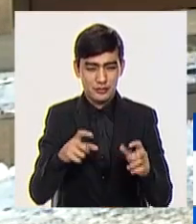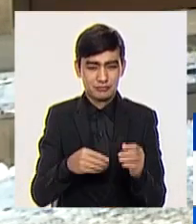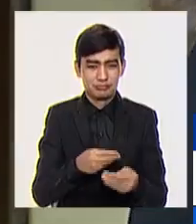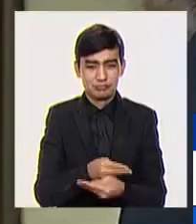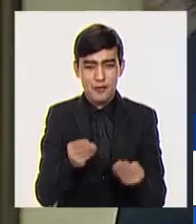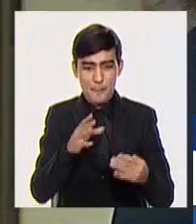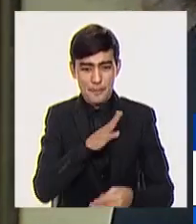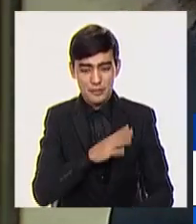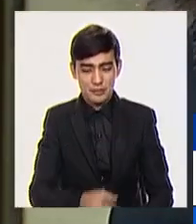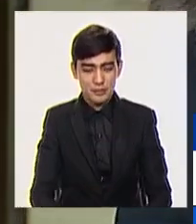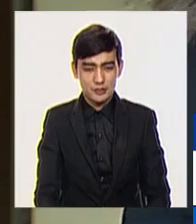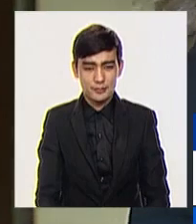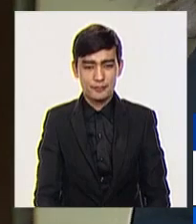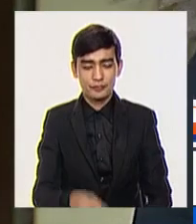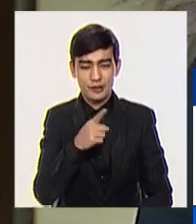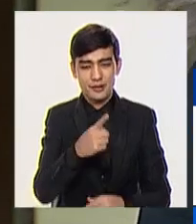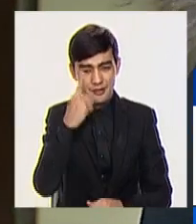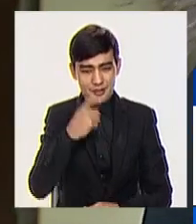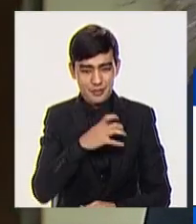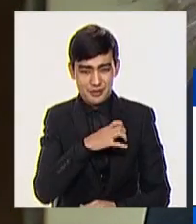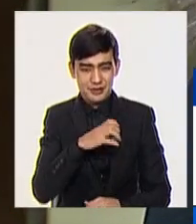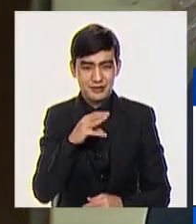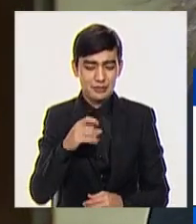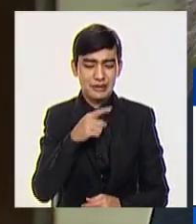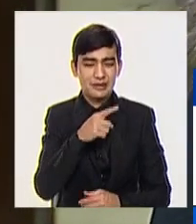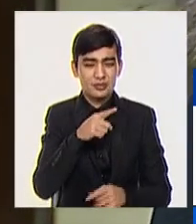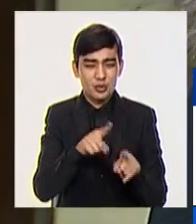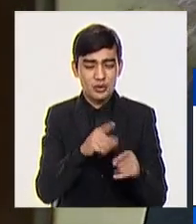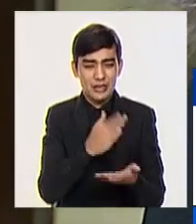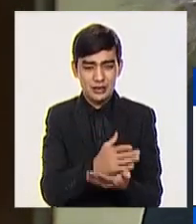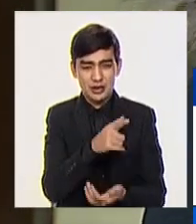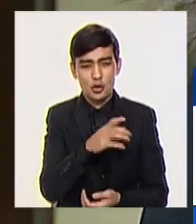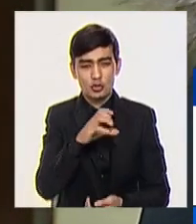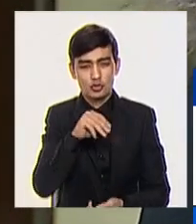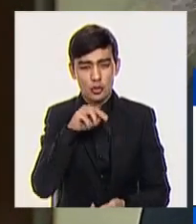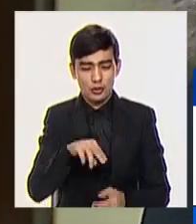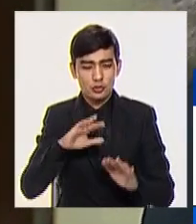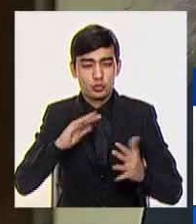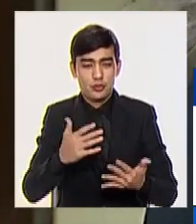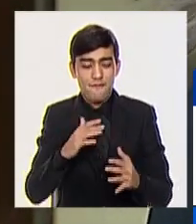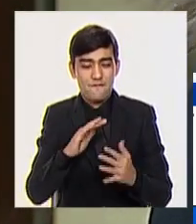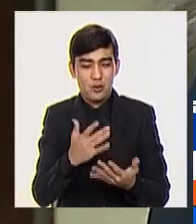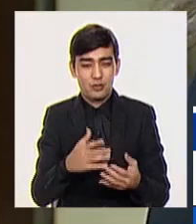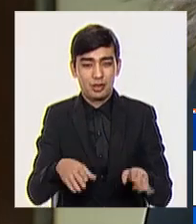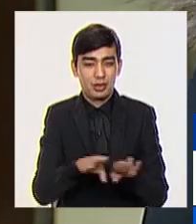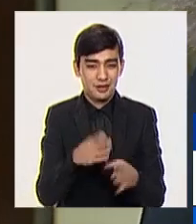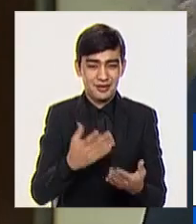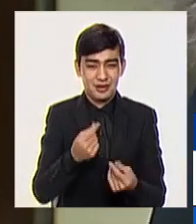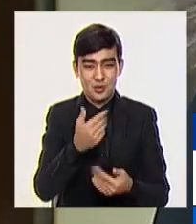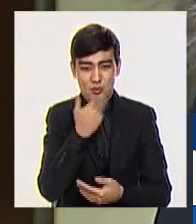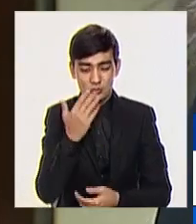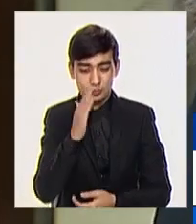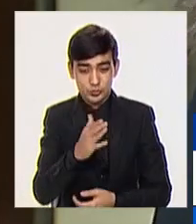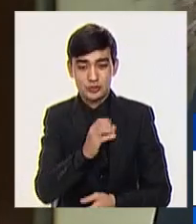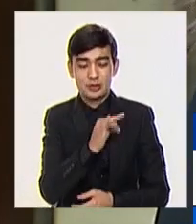дивиденды. Они сообщали о том, что у них есть резервный счет, который в случае чего будет